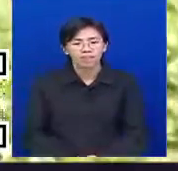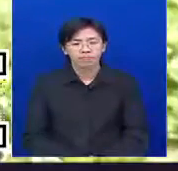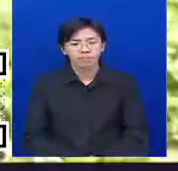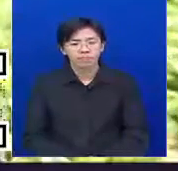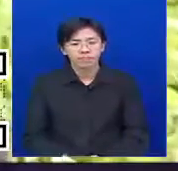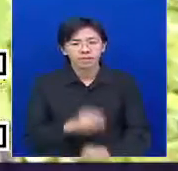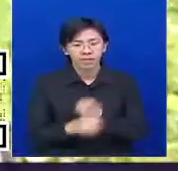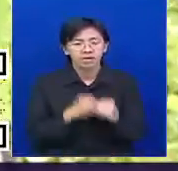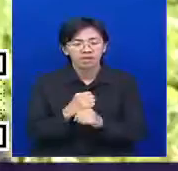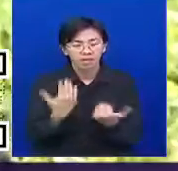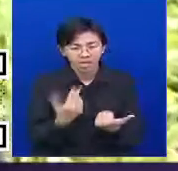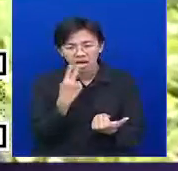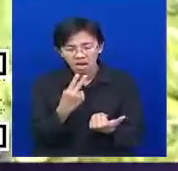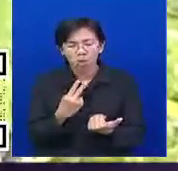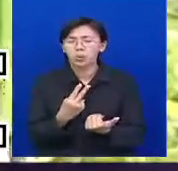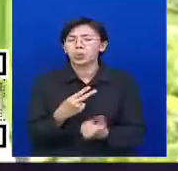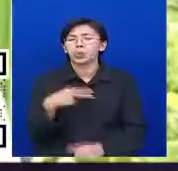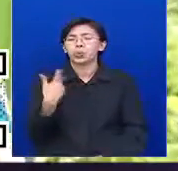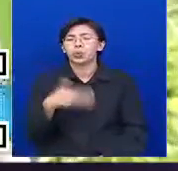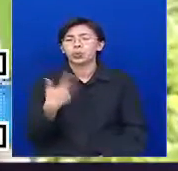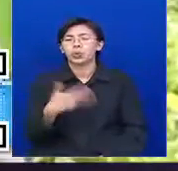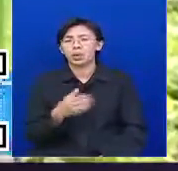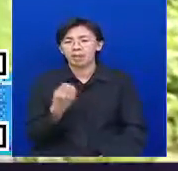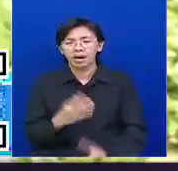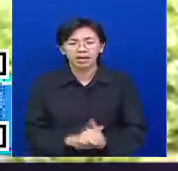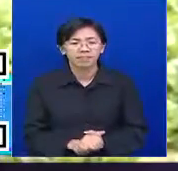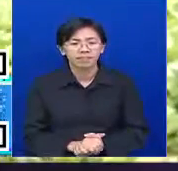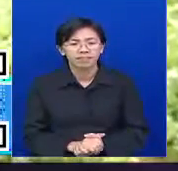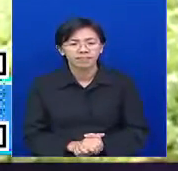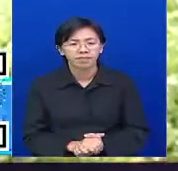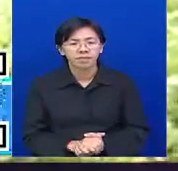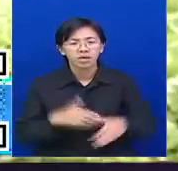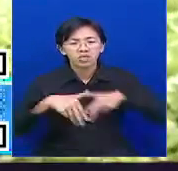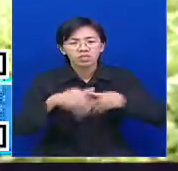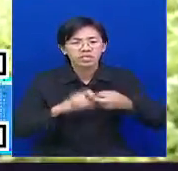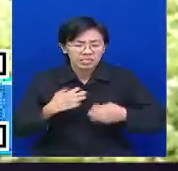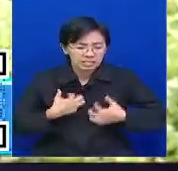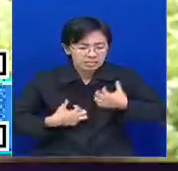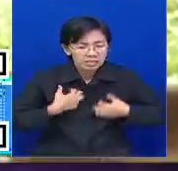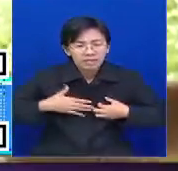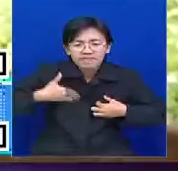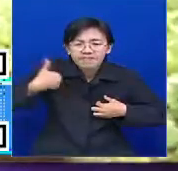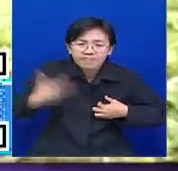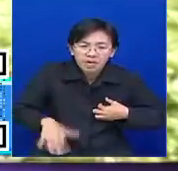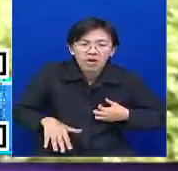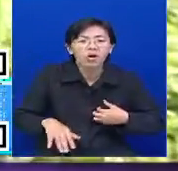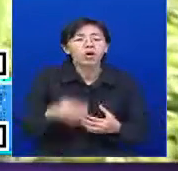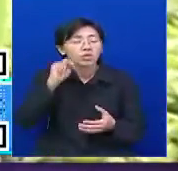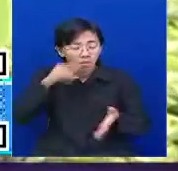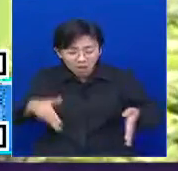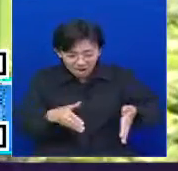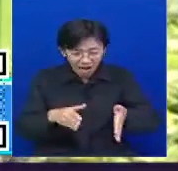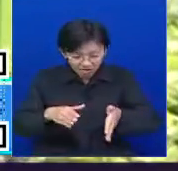ปีนี้มันเยอะกว่าทุกปีเลยแล้วก็มันสร้างความเดือดร้อนให้คนที่อยู่ริมฝั่งแม่น้ำต